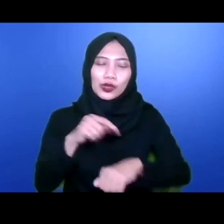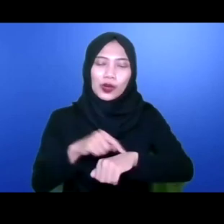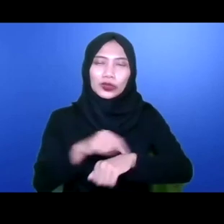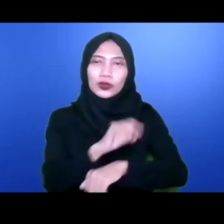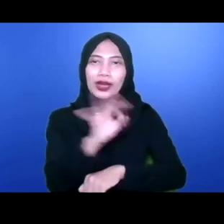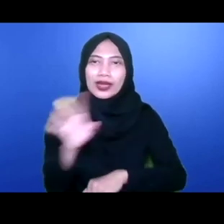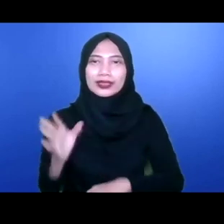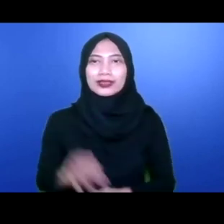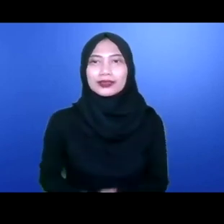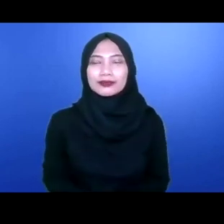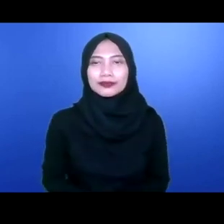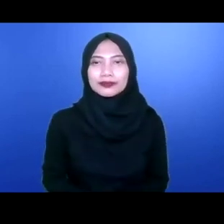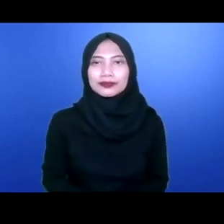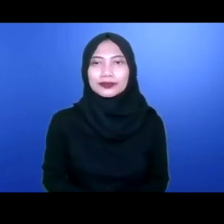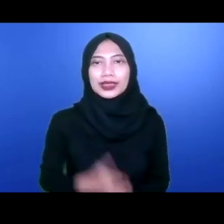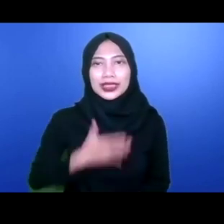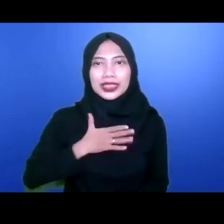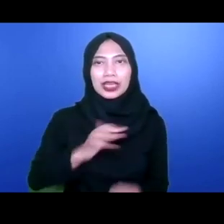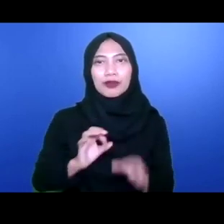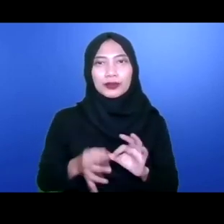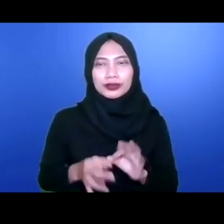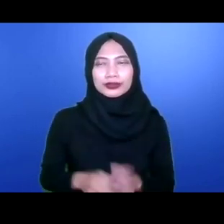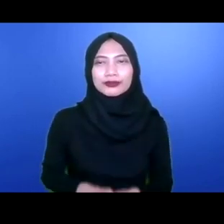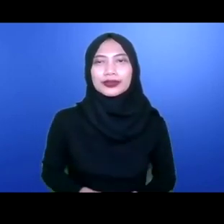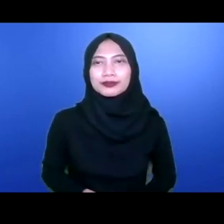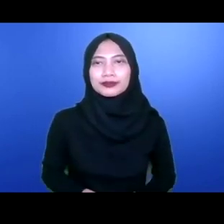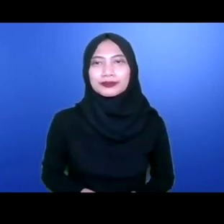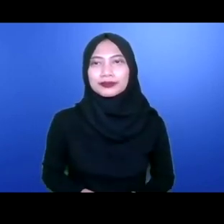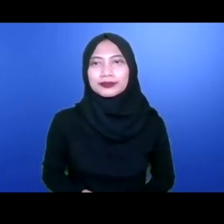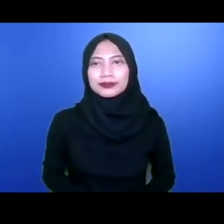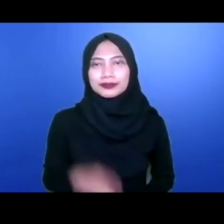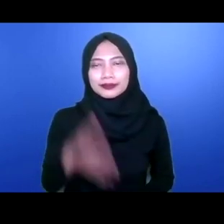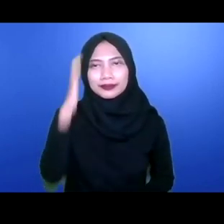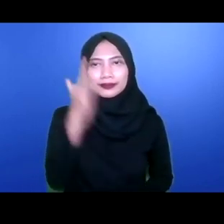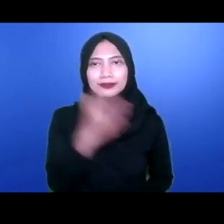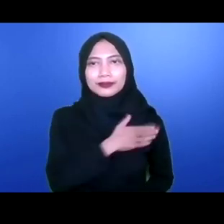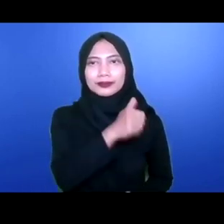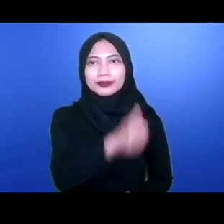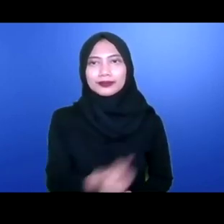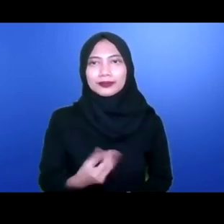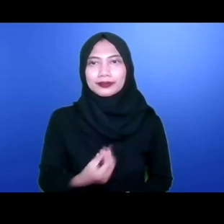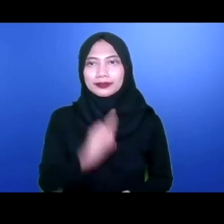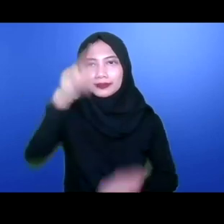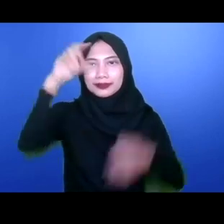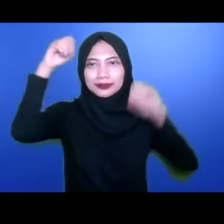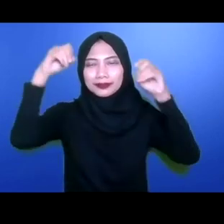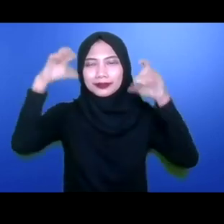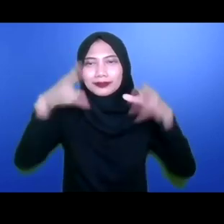Saya Krista Setiobudi pamit undur diri. Wassalamualaikum warahmatullahi wabarakatuh.